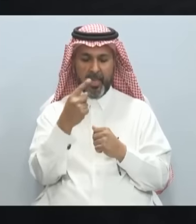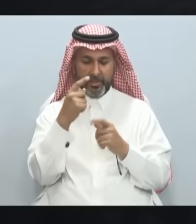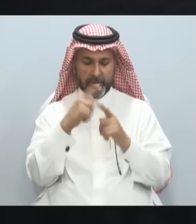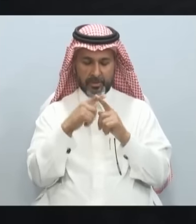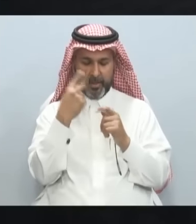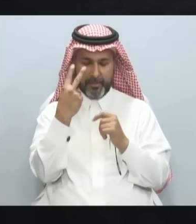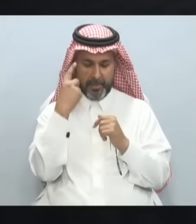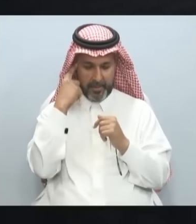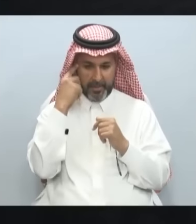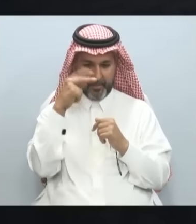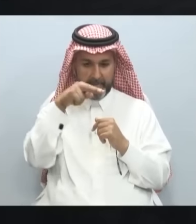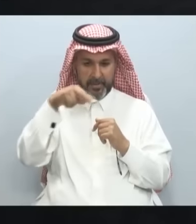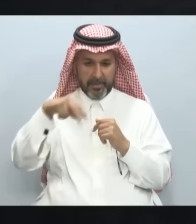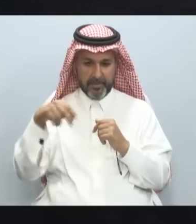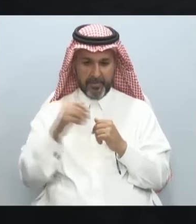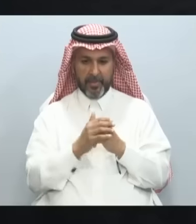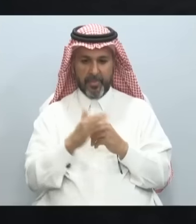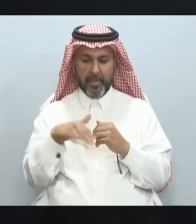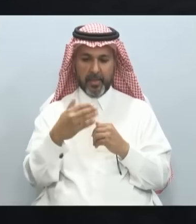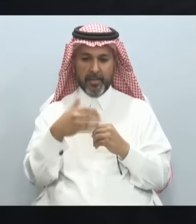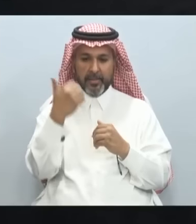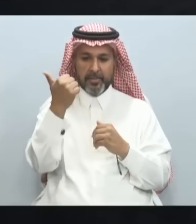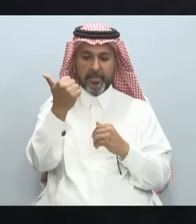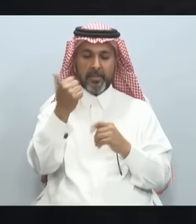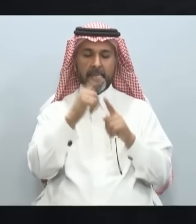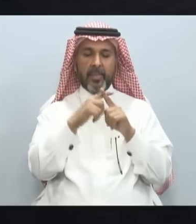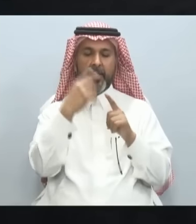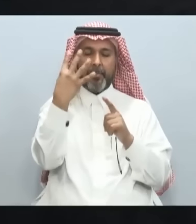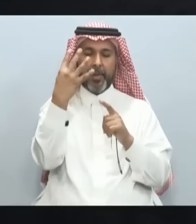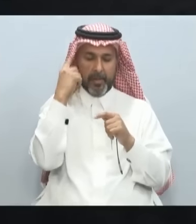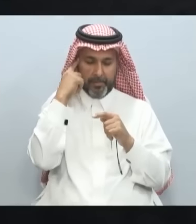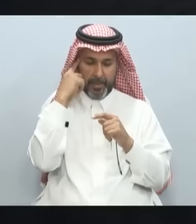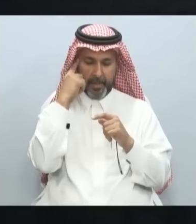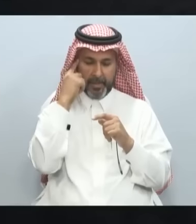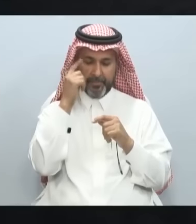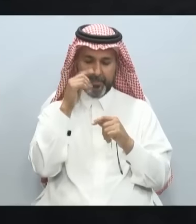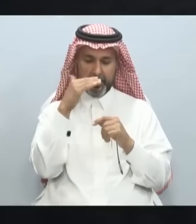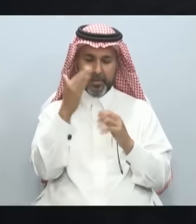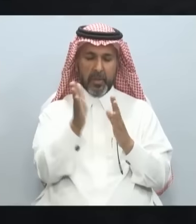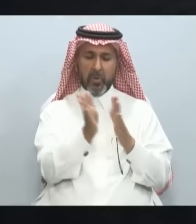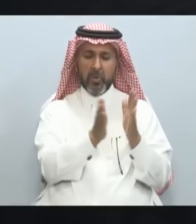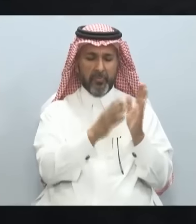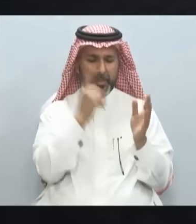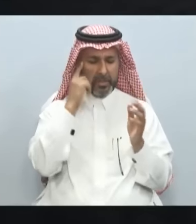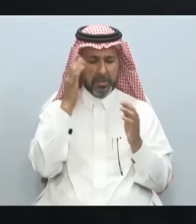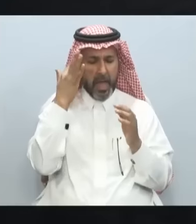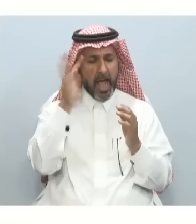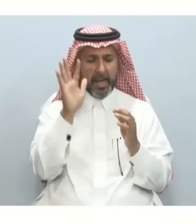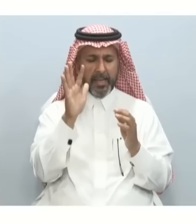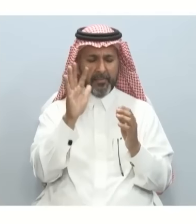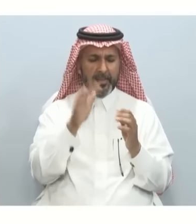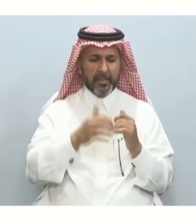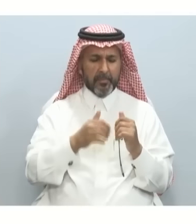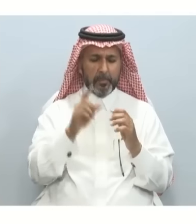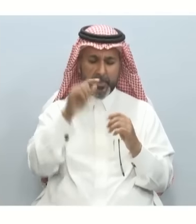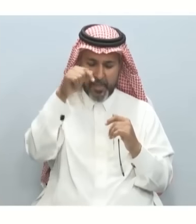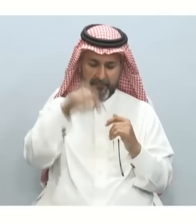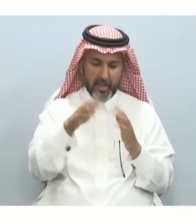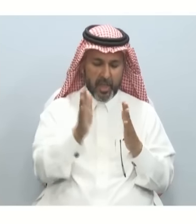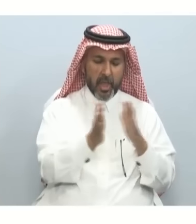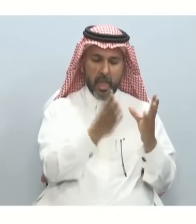ضرب اربعه سته صفوف في كل صف اربع طاولات اذن ابنائي وبناتي مثل ما تلاحظون هنا